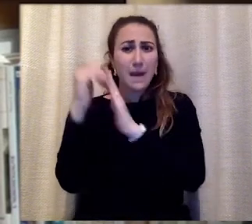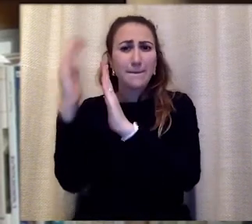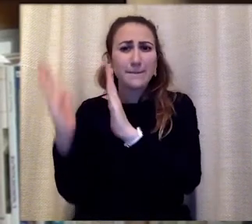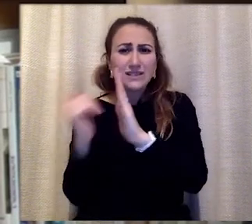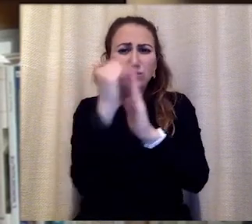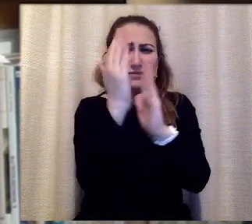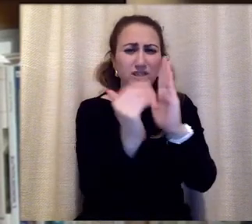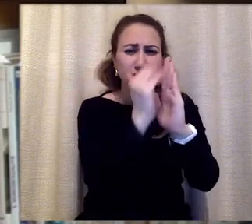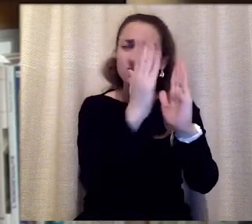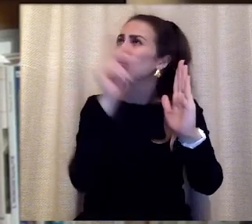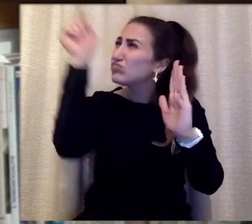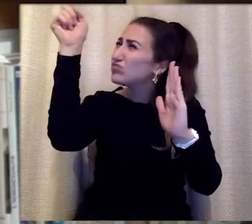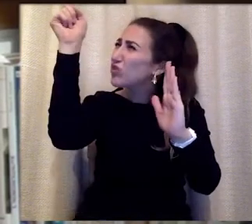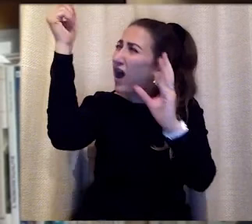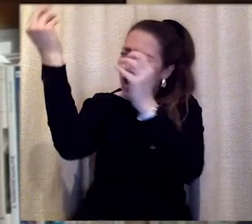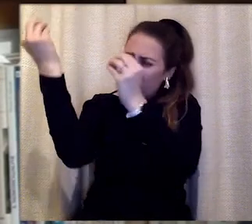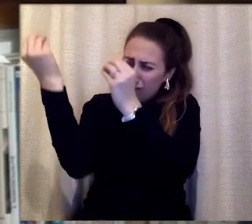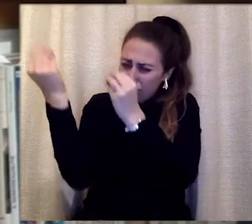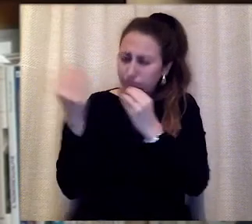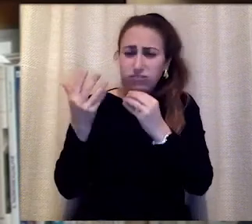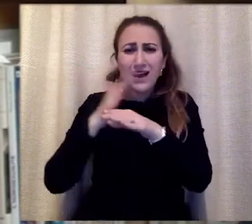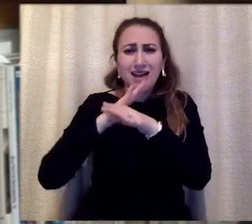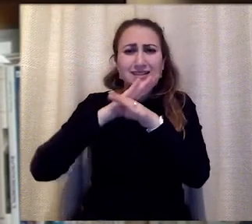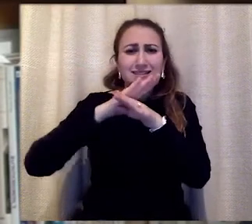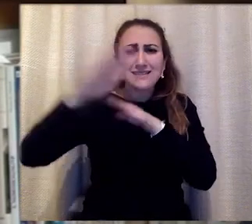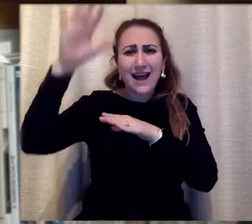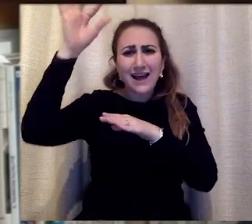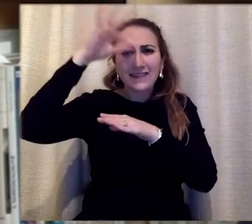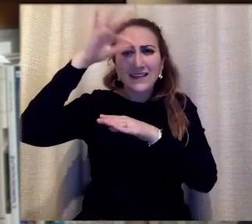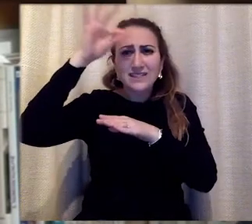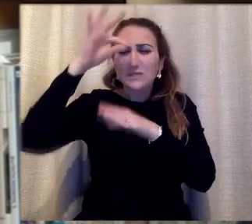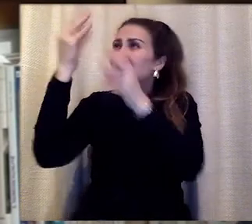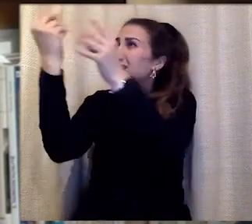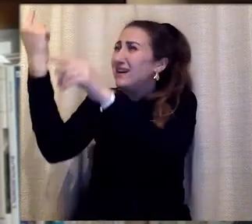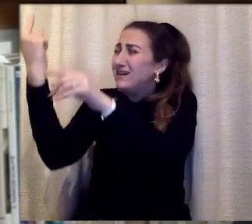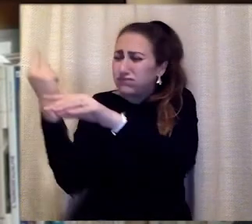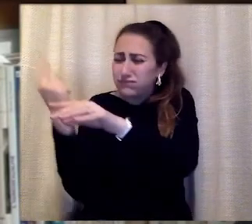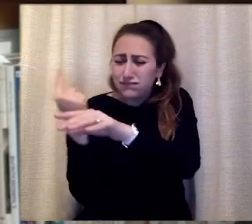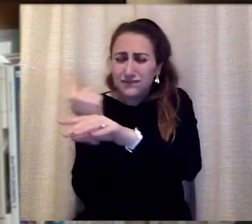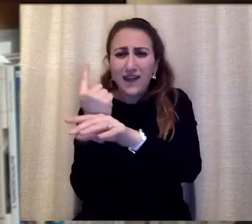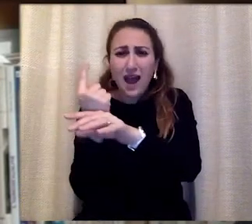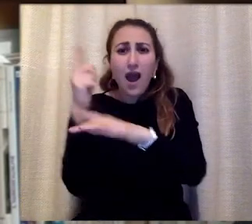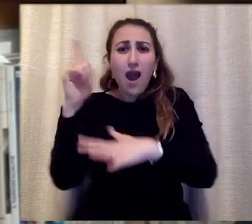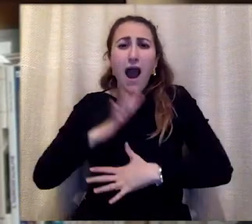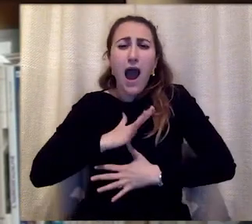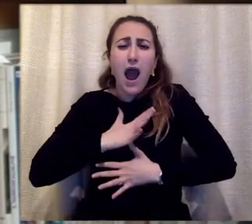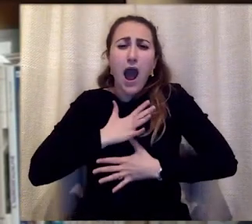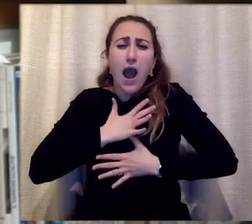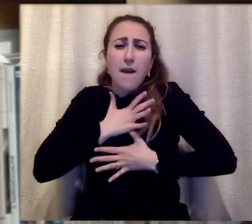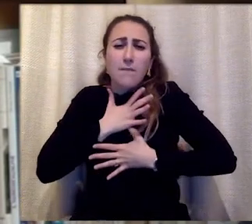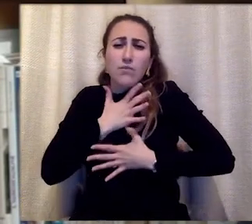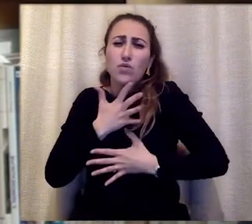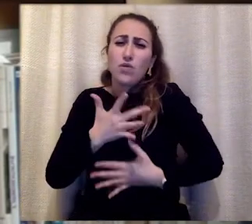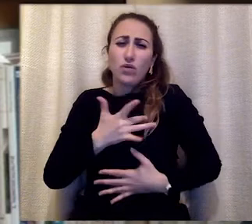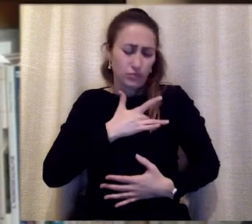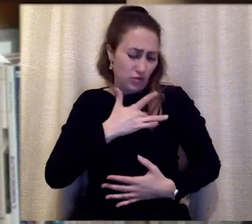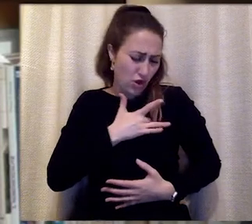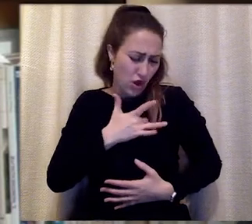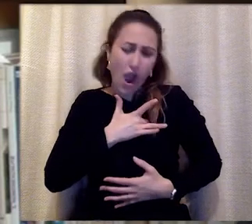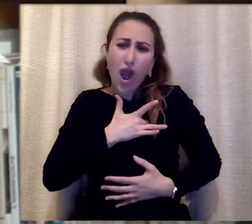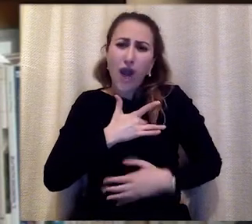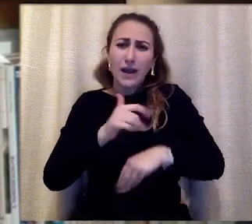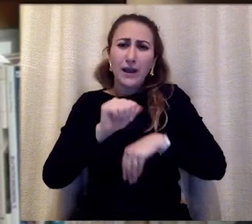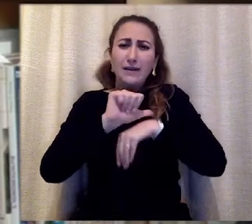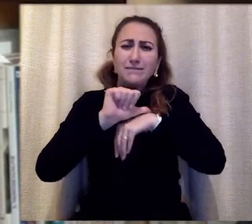Viens, Saint-Esprit. Viens, par ton amour, mettre ta main et ton baume sur chaque blessure, sur